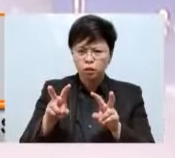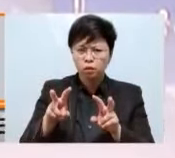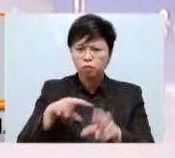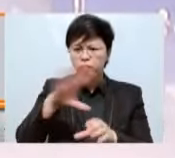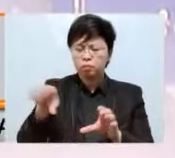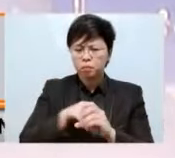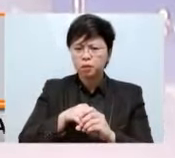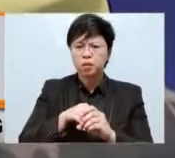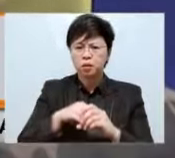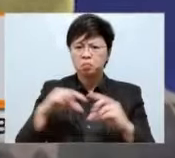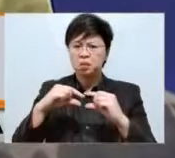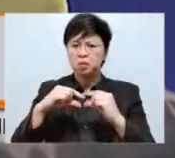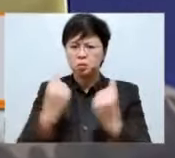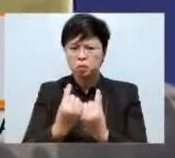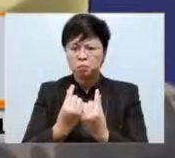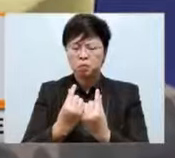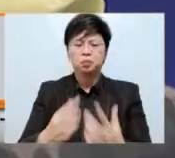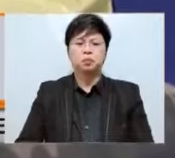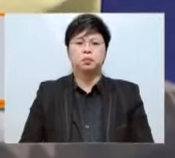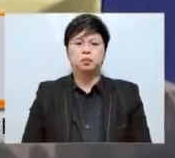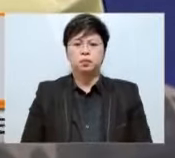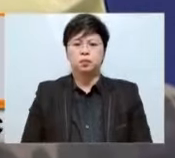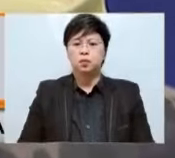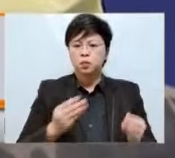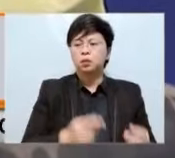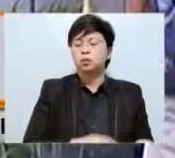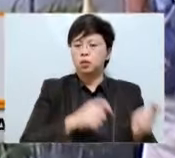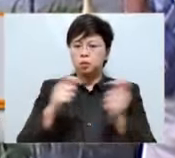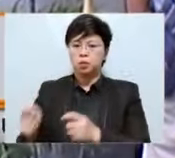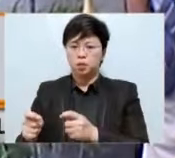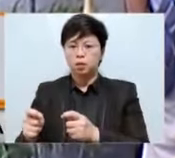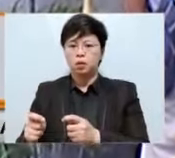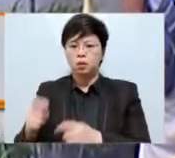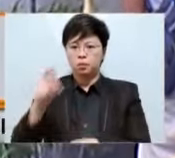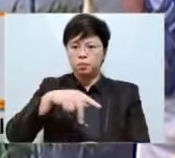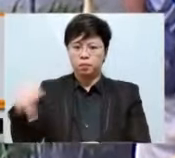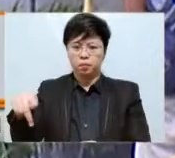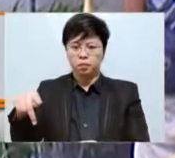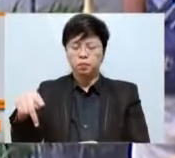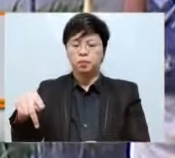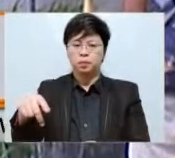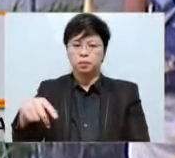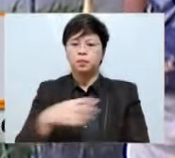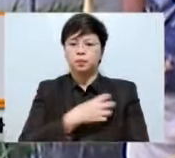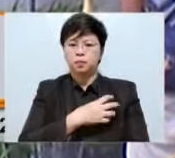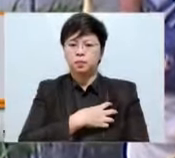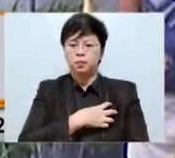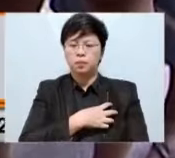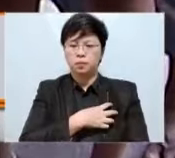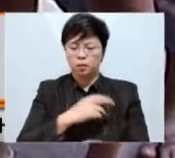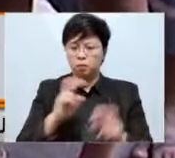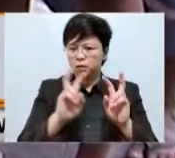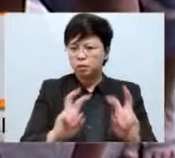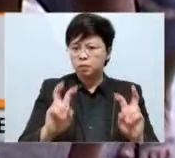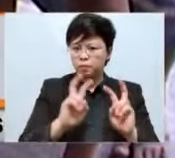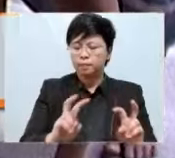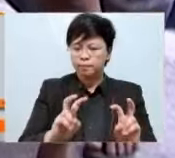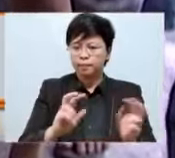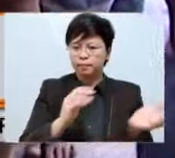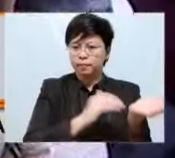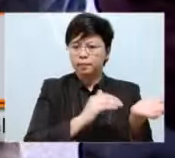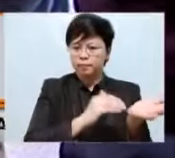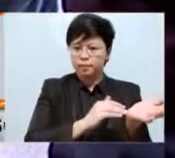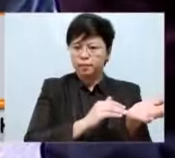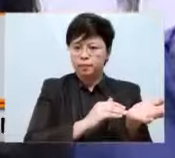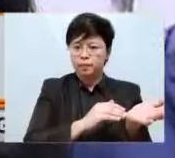siya sa Angeles City police at posibleng maharap sa kasong kidnapping isa sa ilalim sa medico legal si Ali para malaman kung inabuso siya